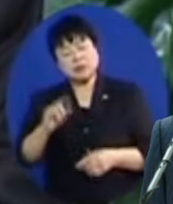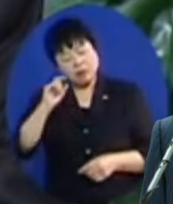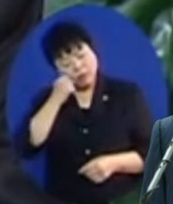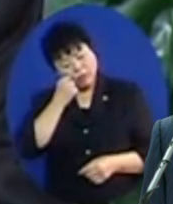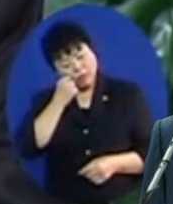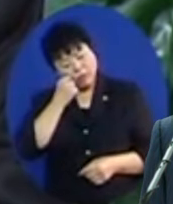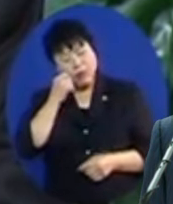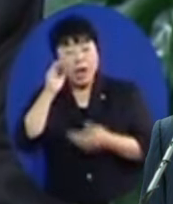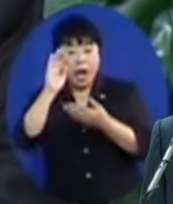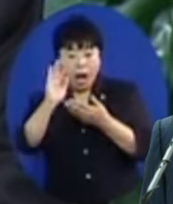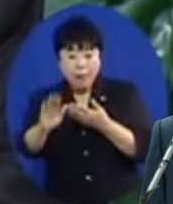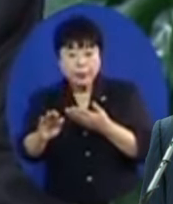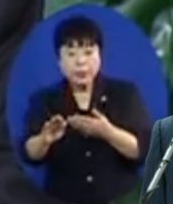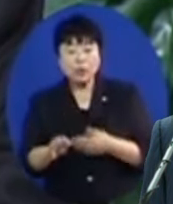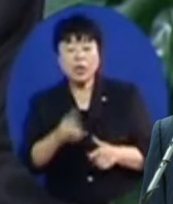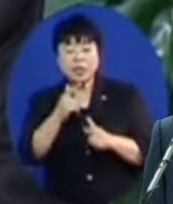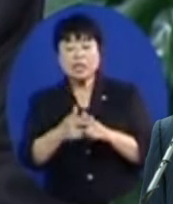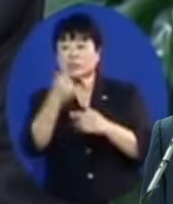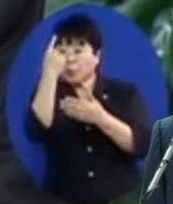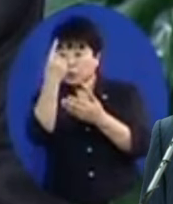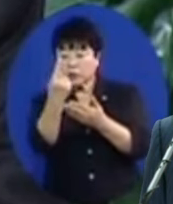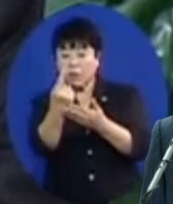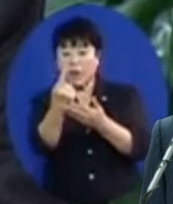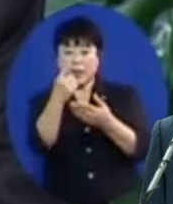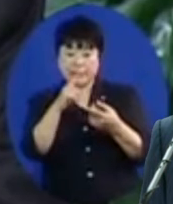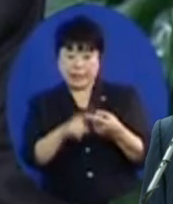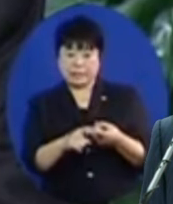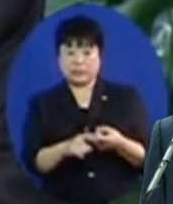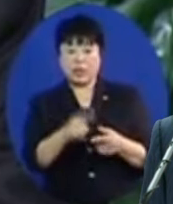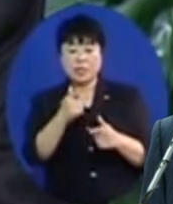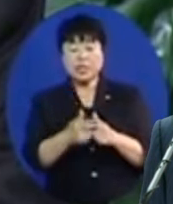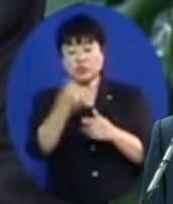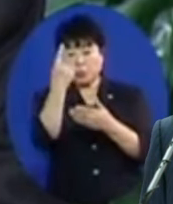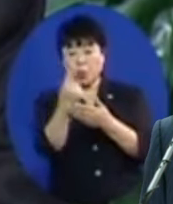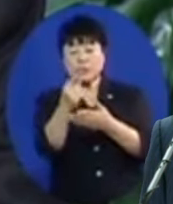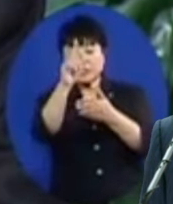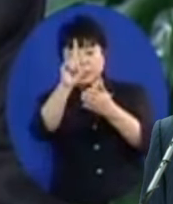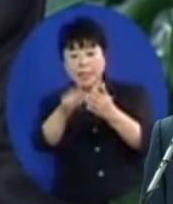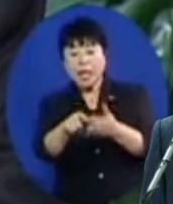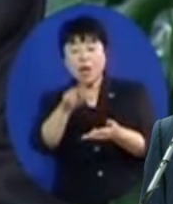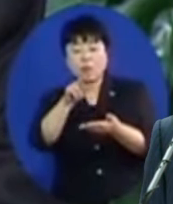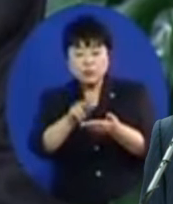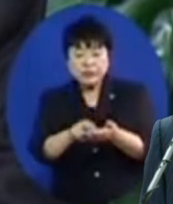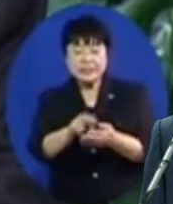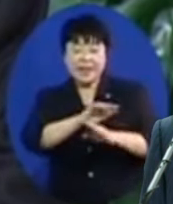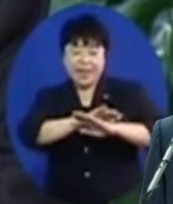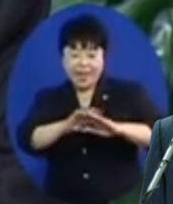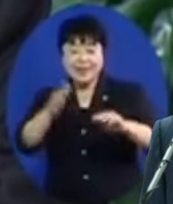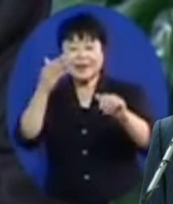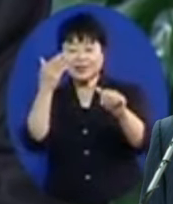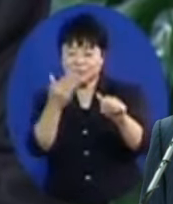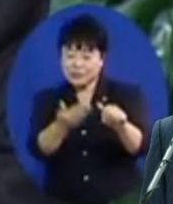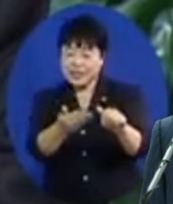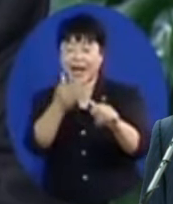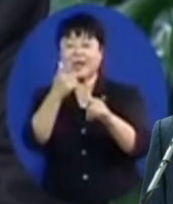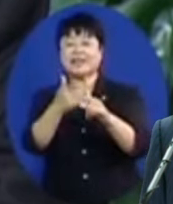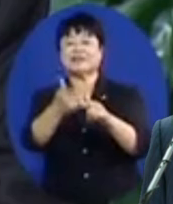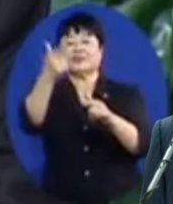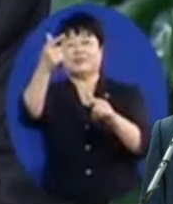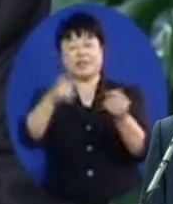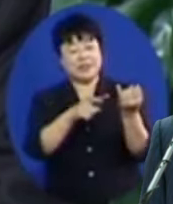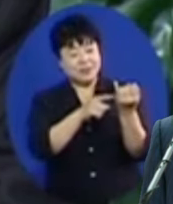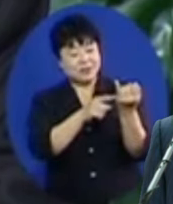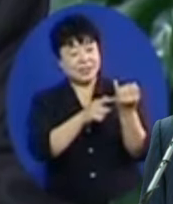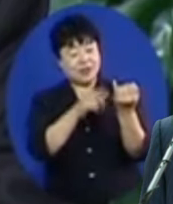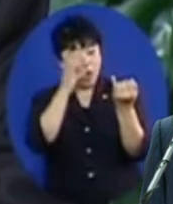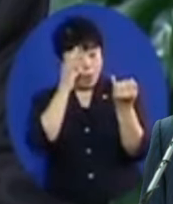장차 메시아가 올 것인데 이 메시아가 오시면 그 모든 문제를 우리에게 해결해 줄 것입니다. 예수님이 그 여자를